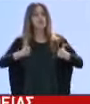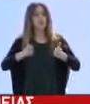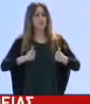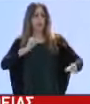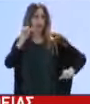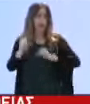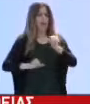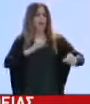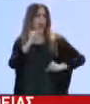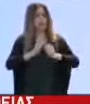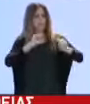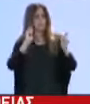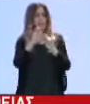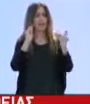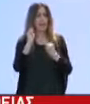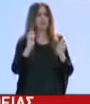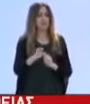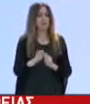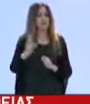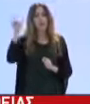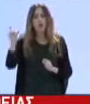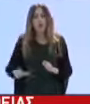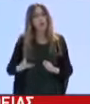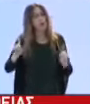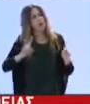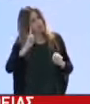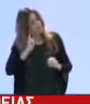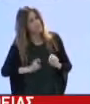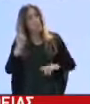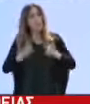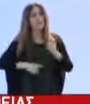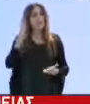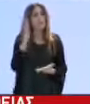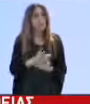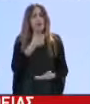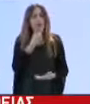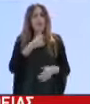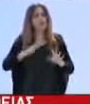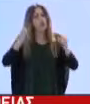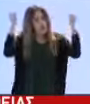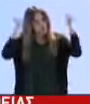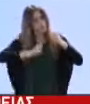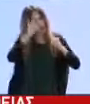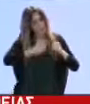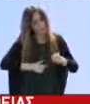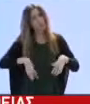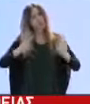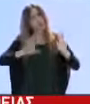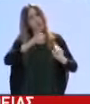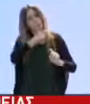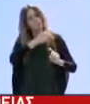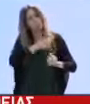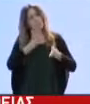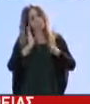μεταρρυθμίσεις, ανέλαβε πολιτικό κόστος, αμφισβητήθηκε, αλλά έχει τη μεγάλη χαρά